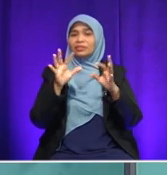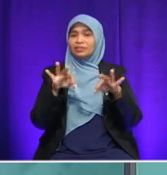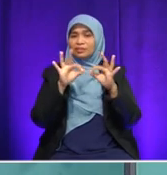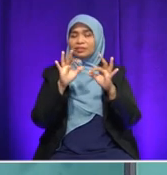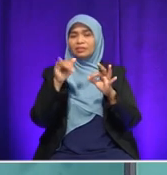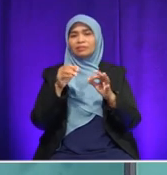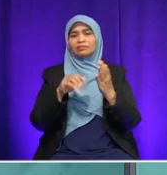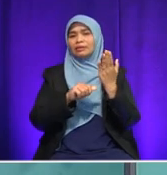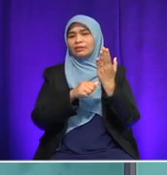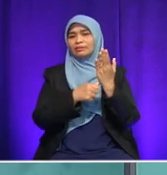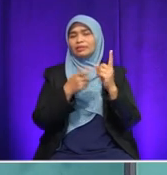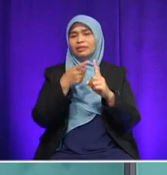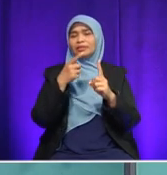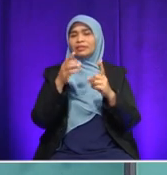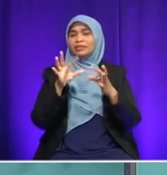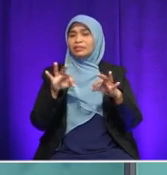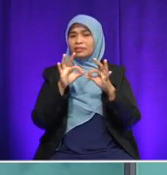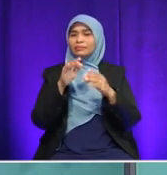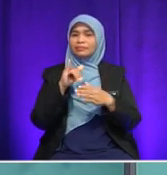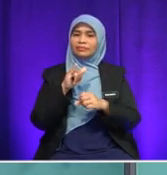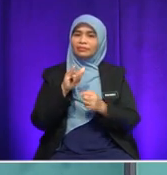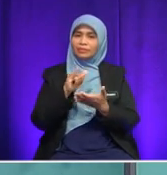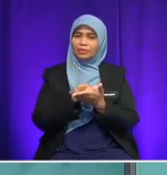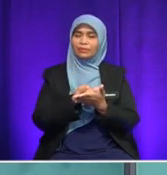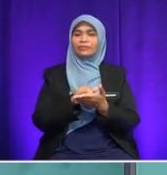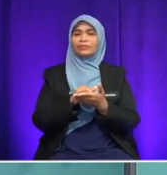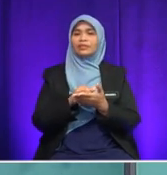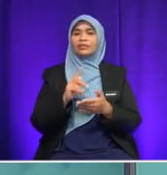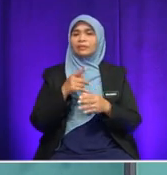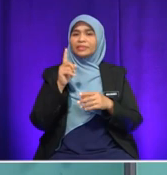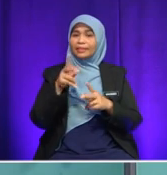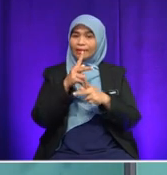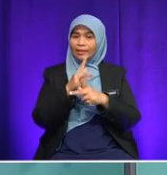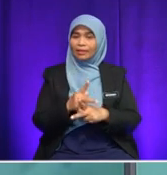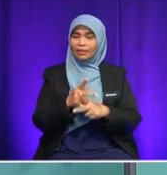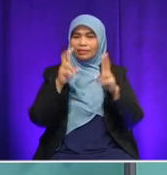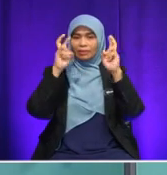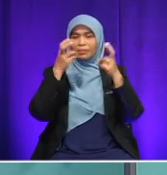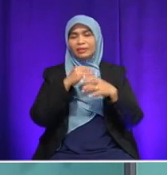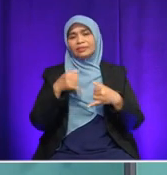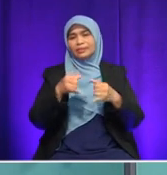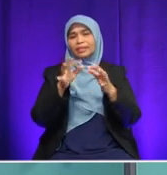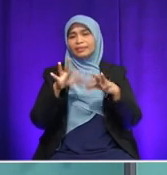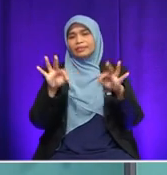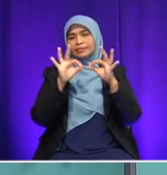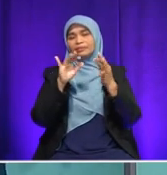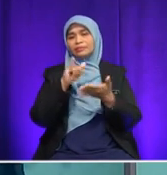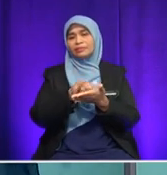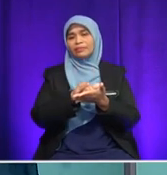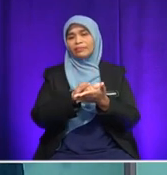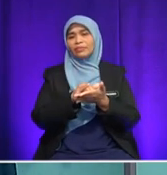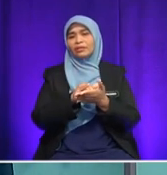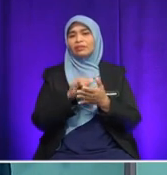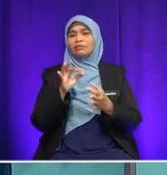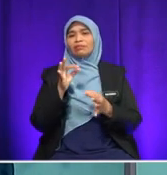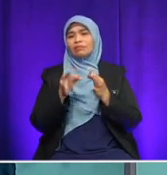asal daripada cerpen tersebut. Baik. Itu sangat penting sebab kita memang kena kekalkan tema dan juga jalan cerita. Nanti kan